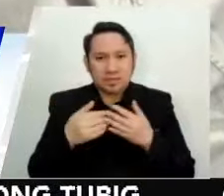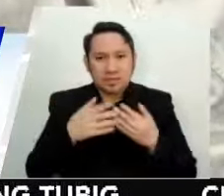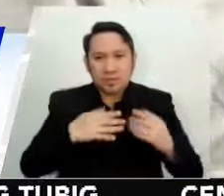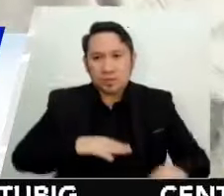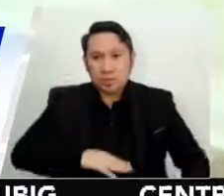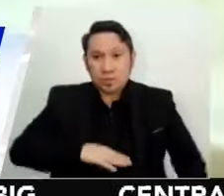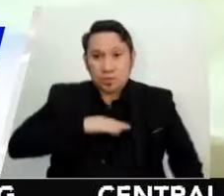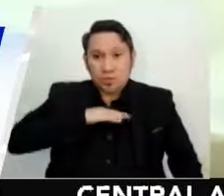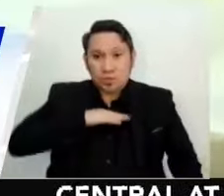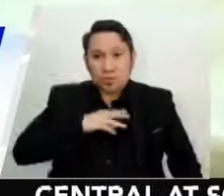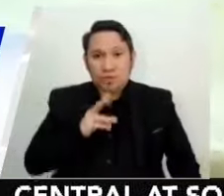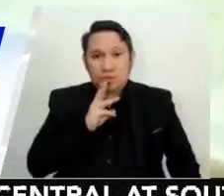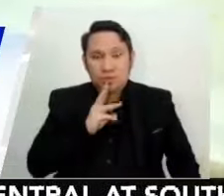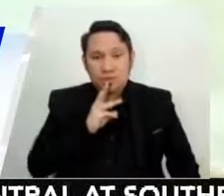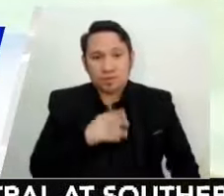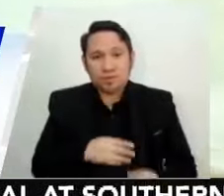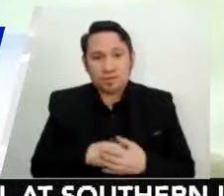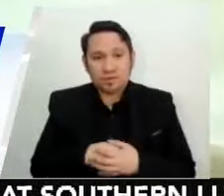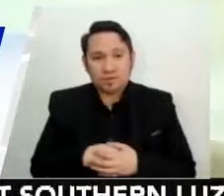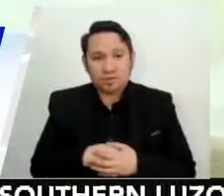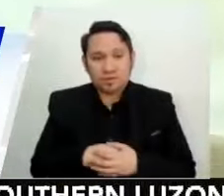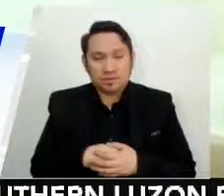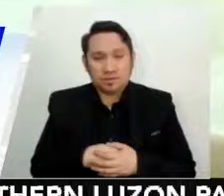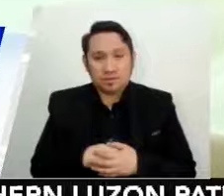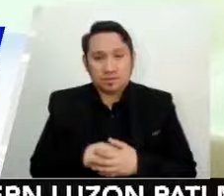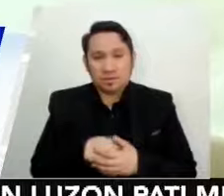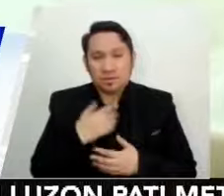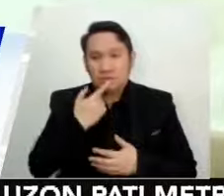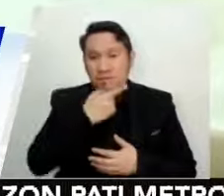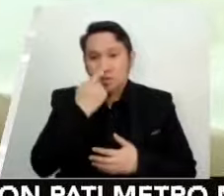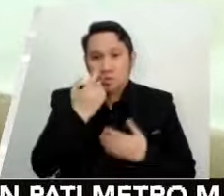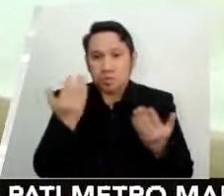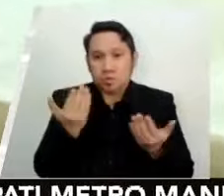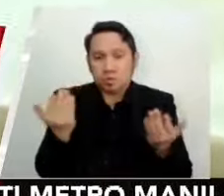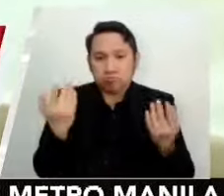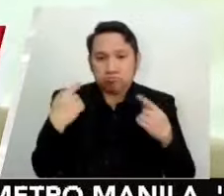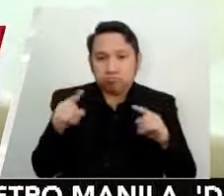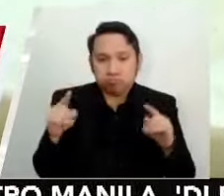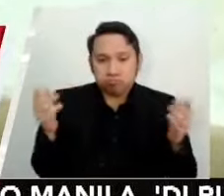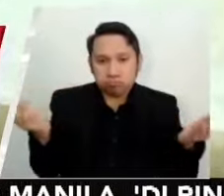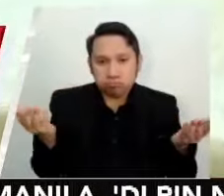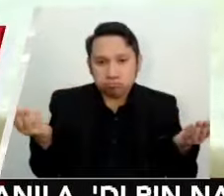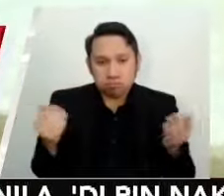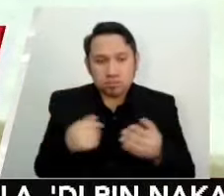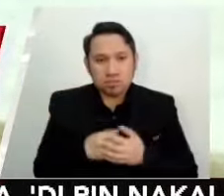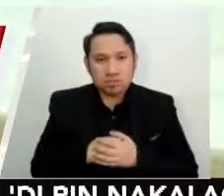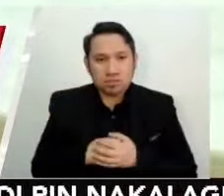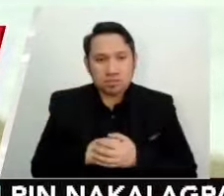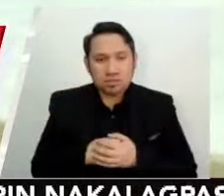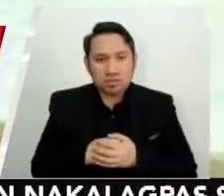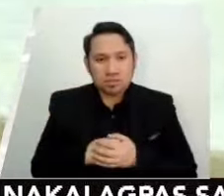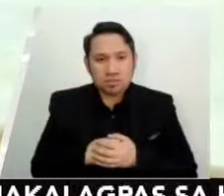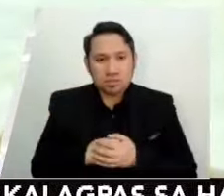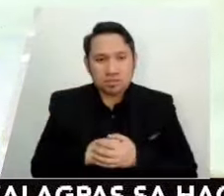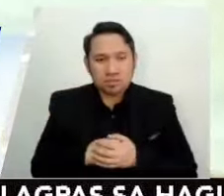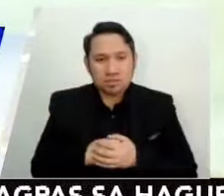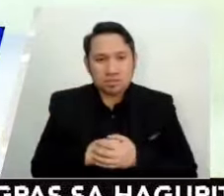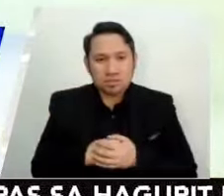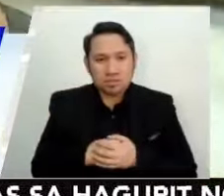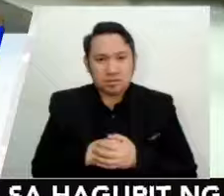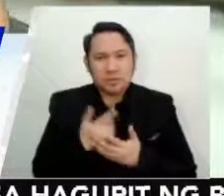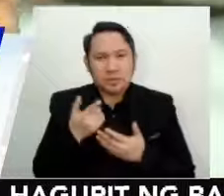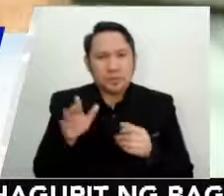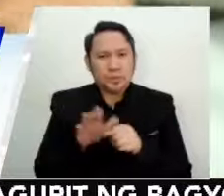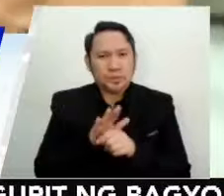Kasi wala rin naman po kaming mapuntahan ni. Dahil po ay puno rin po sa